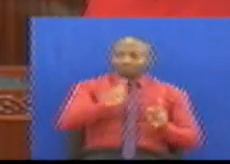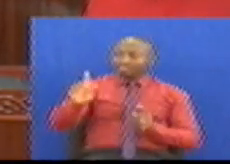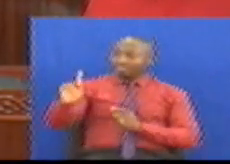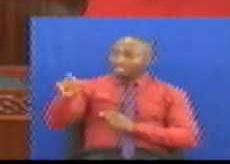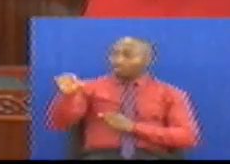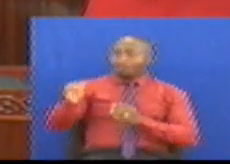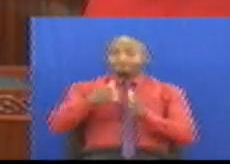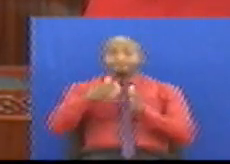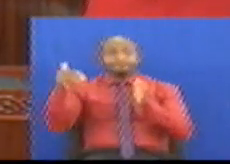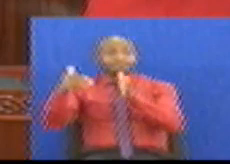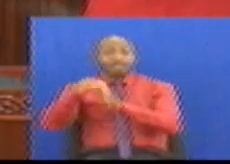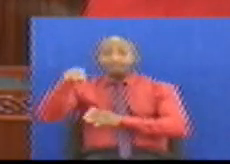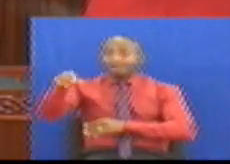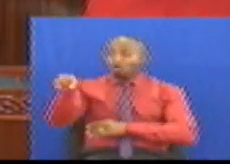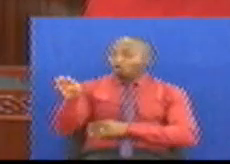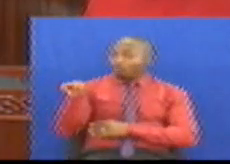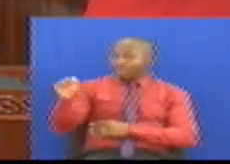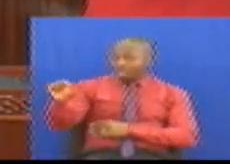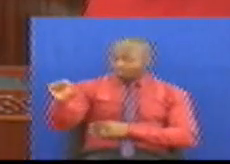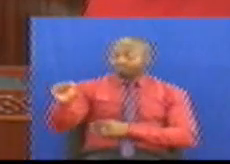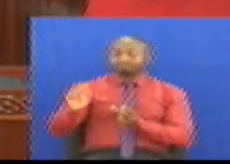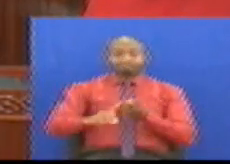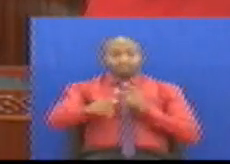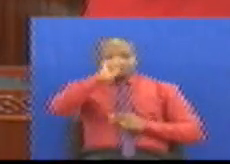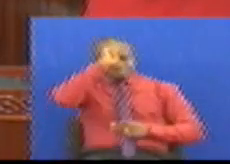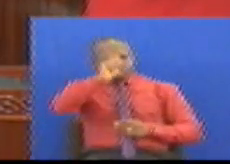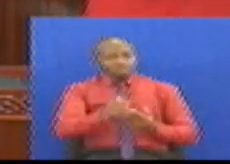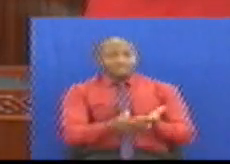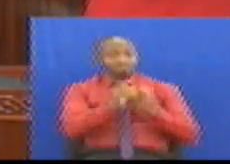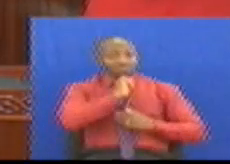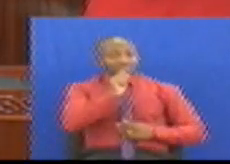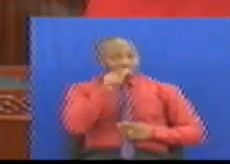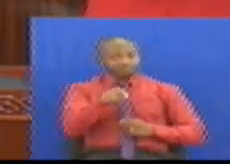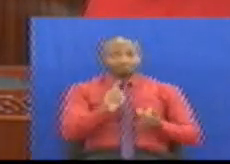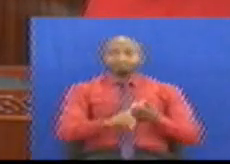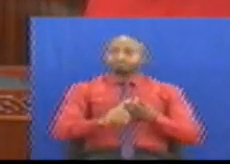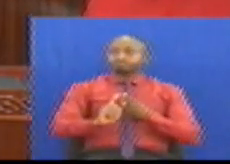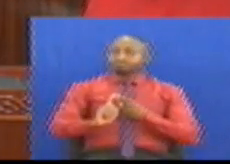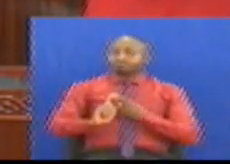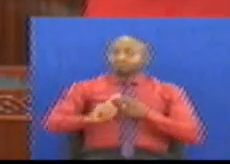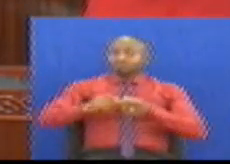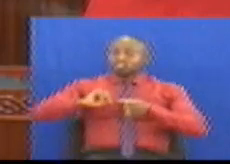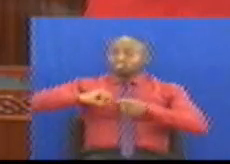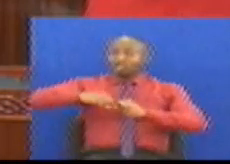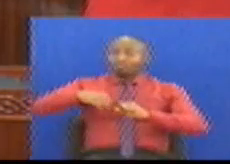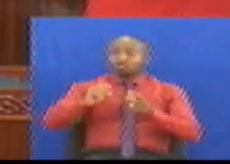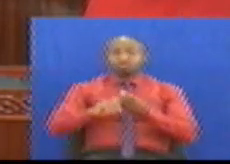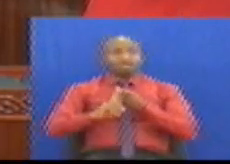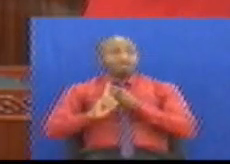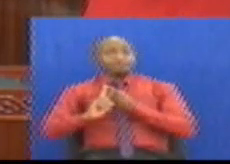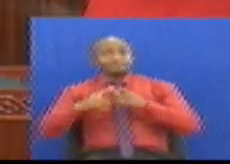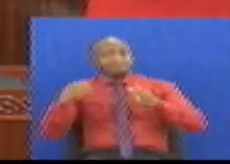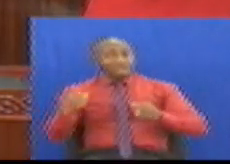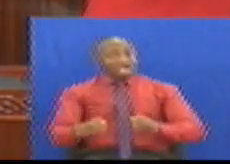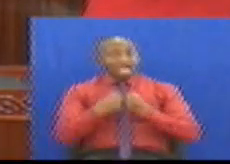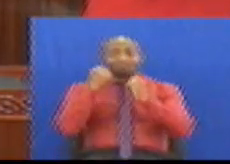Magoma. Mheshimiwa Naibu Spika, pia tuna changamoto ya madaraja. Sisi Korogwe tulipata maafa kabla hizi